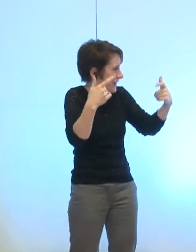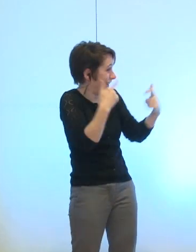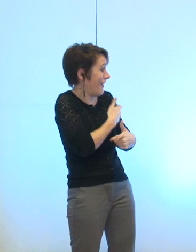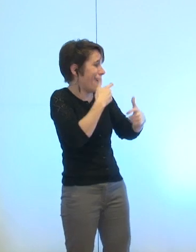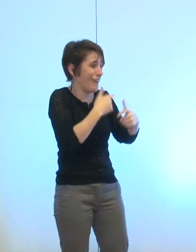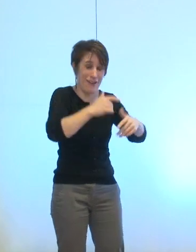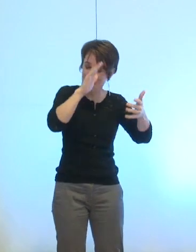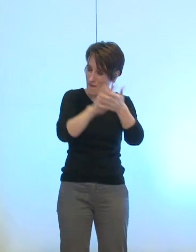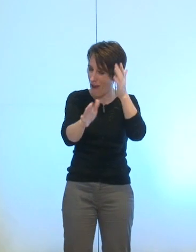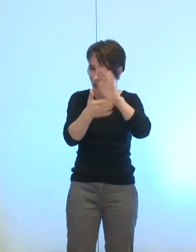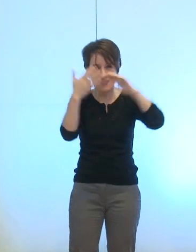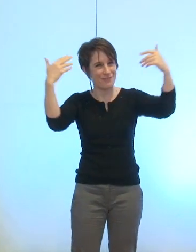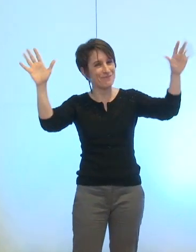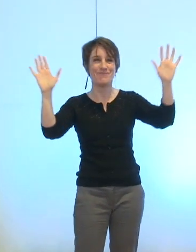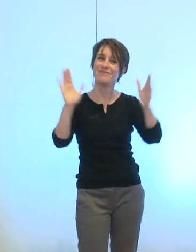c'estf